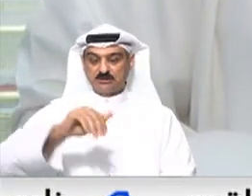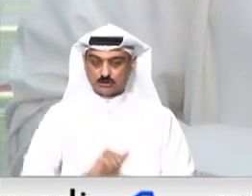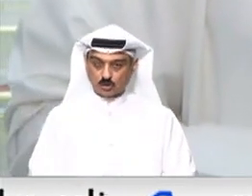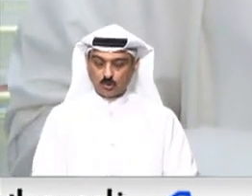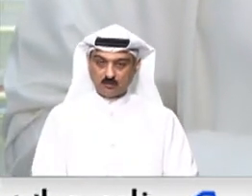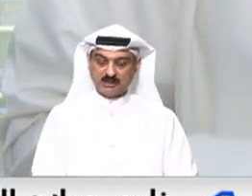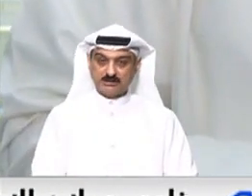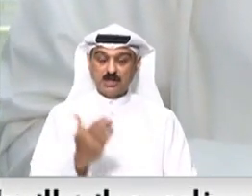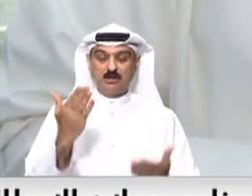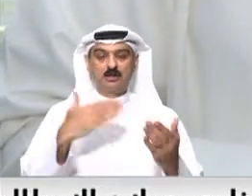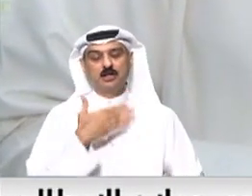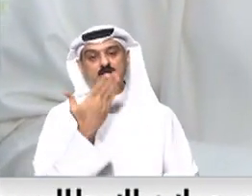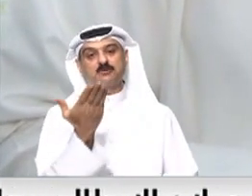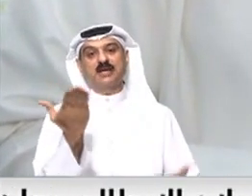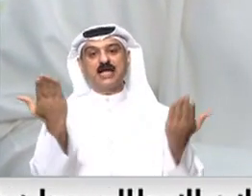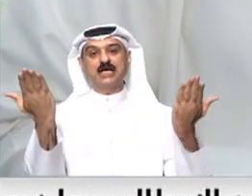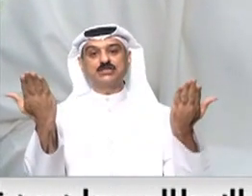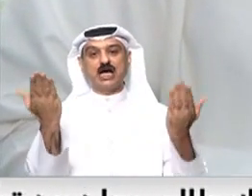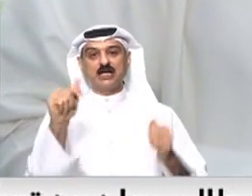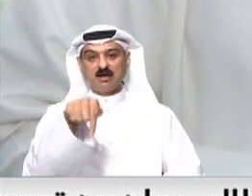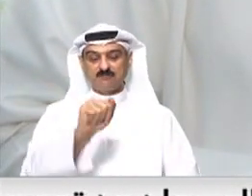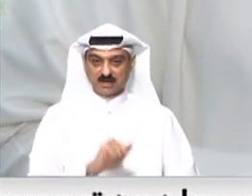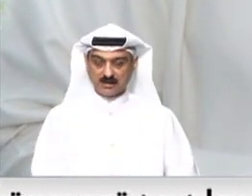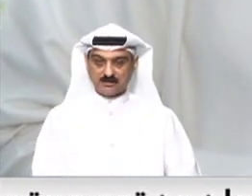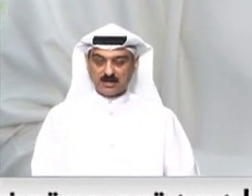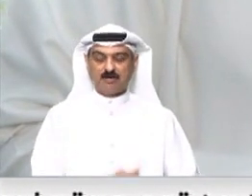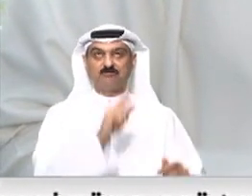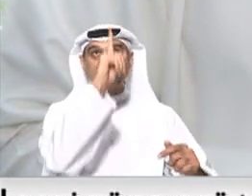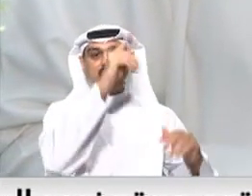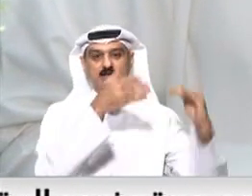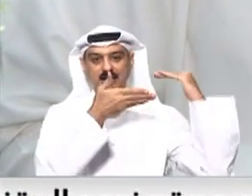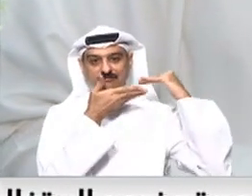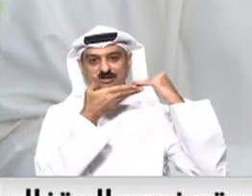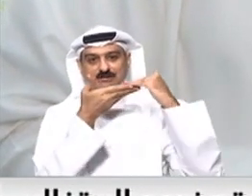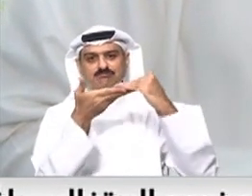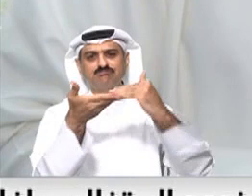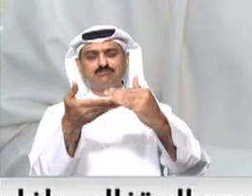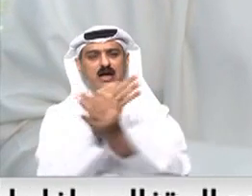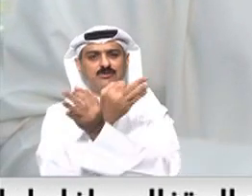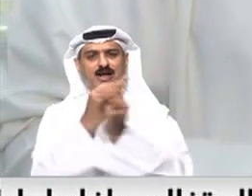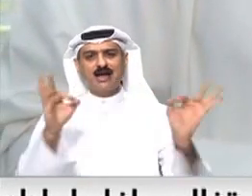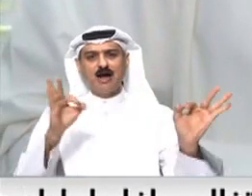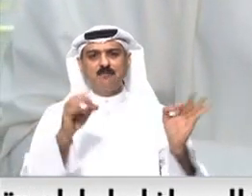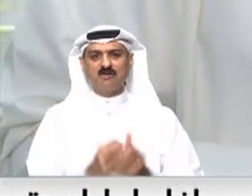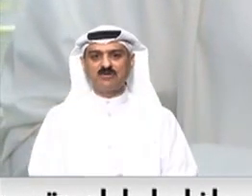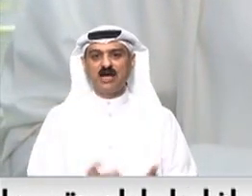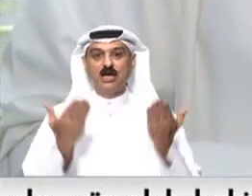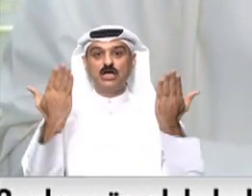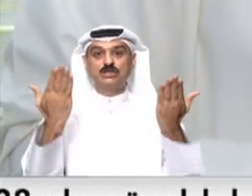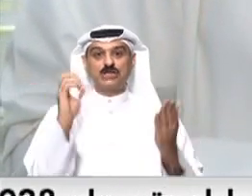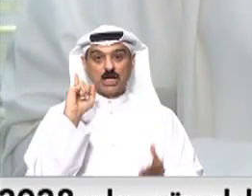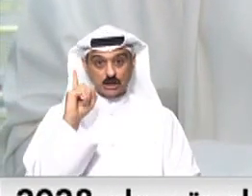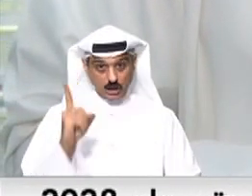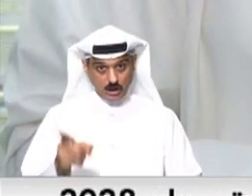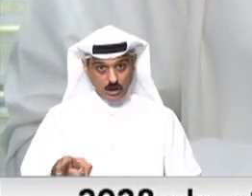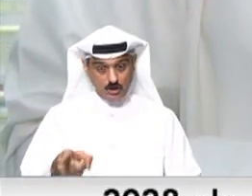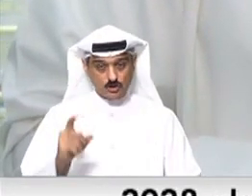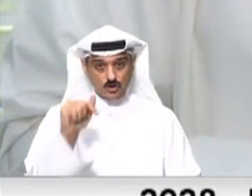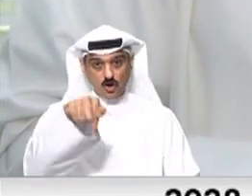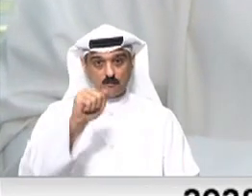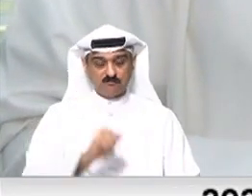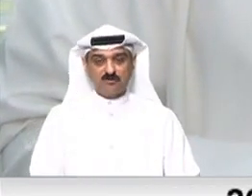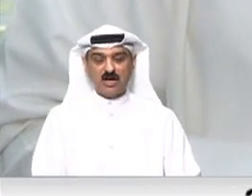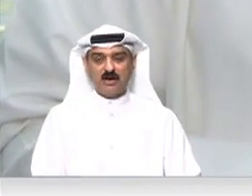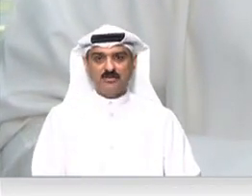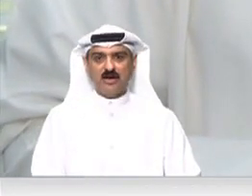المقبل، ونتمنى يعني التوفيق للجميع المشاركين، ونتمنى أن يكون هذا اليوم يوم